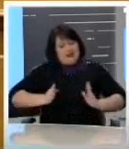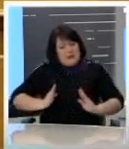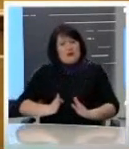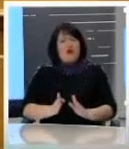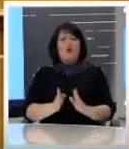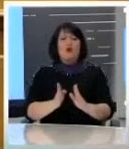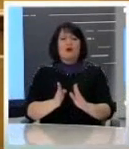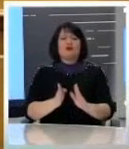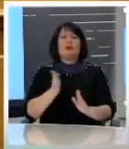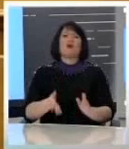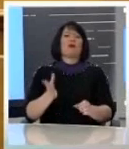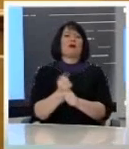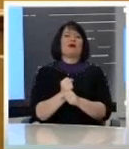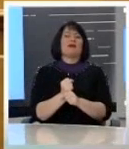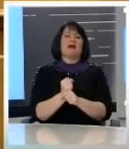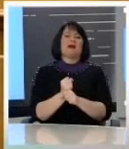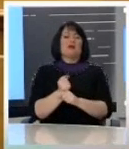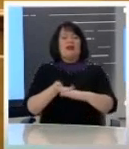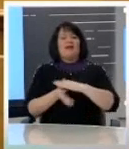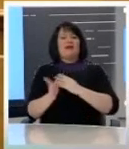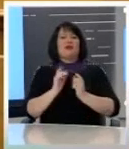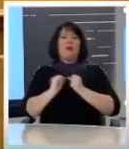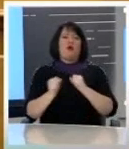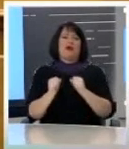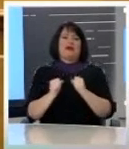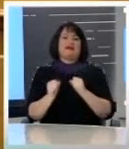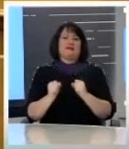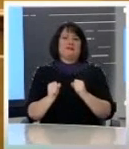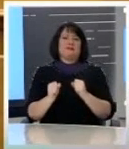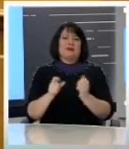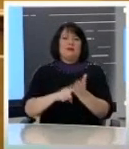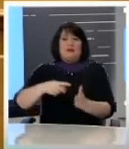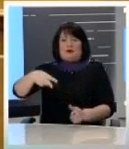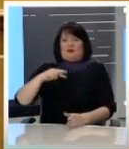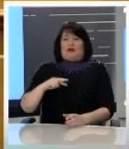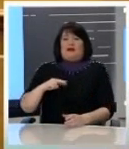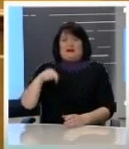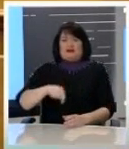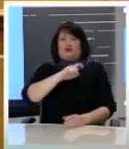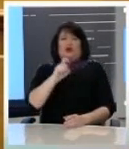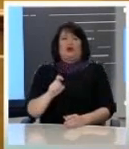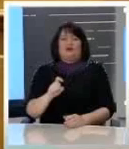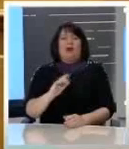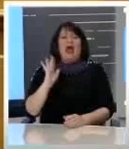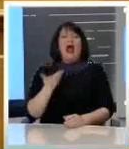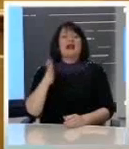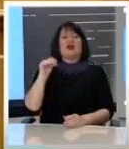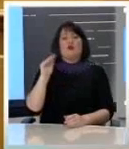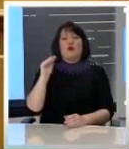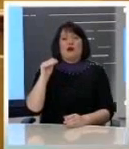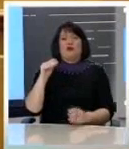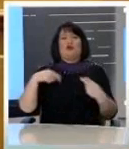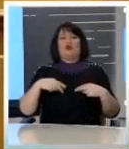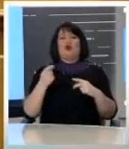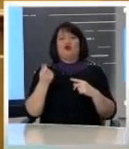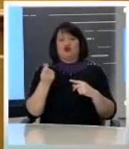οδηγήσει, είναι εφικτό και θα μας βγάλει οριστικά από την κρίση? Αυτό το ερώτημα πρέπει να απαντήσει. Αν τον Ιούλιο, δηλαδή, ο κύριος Σαγαλώτος